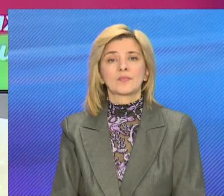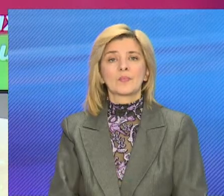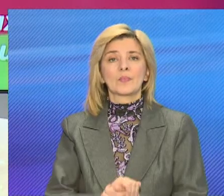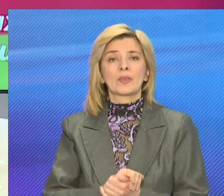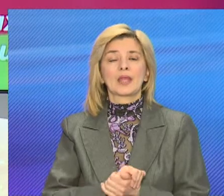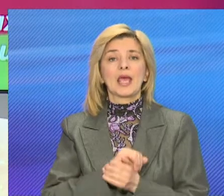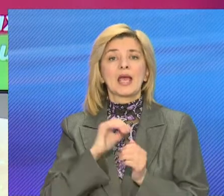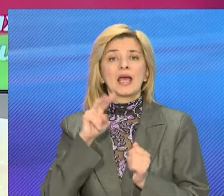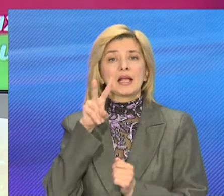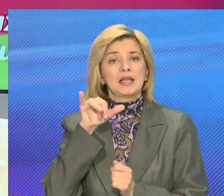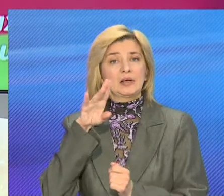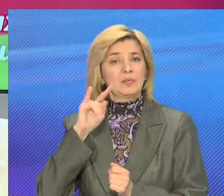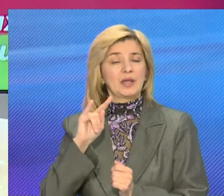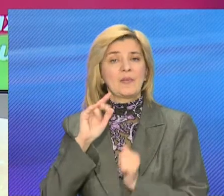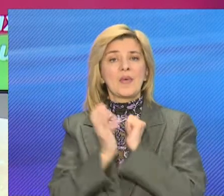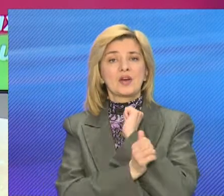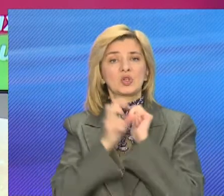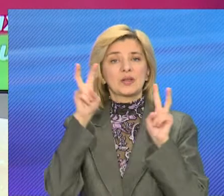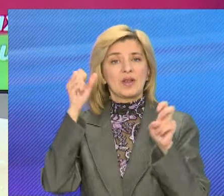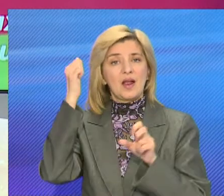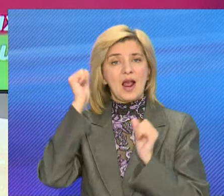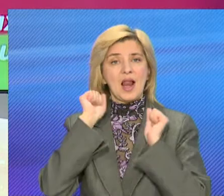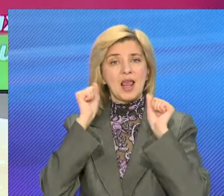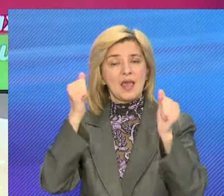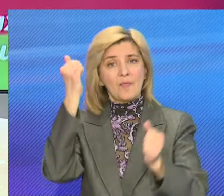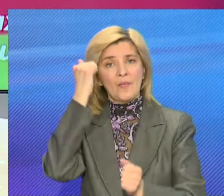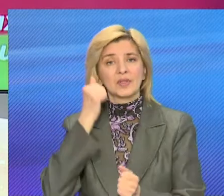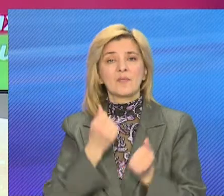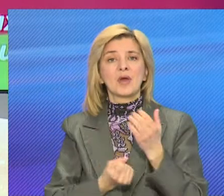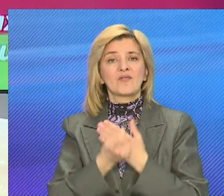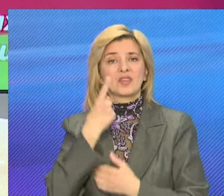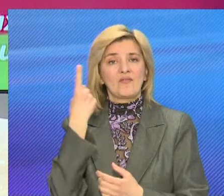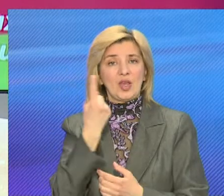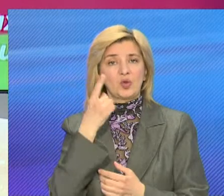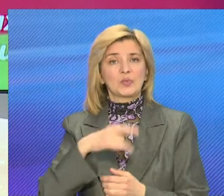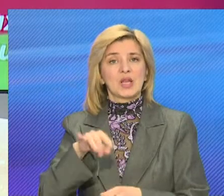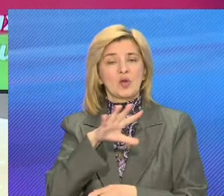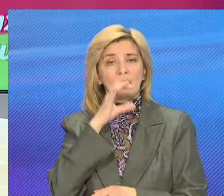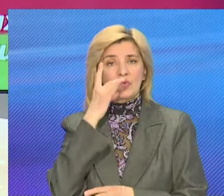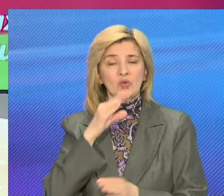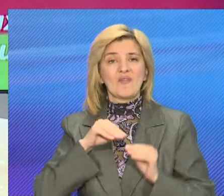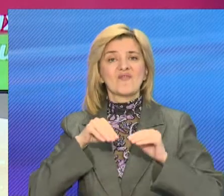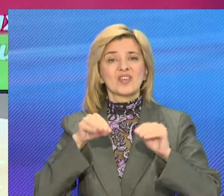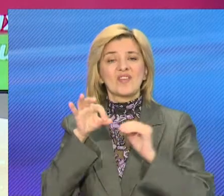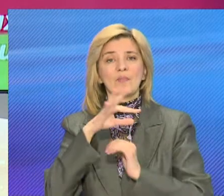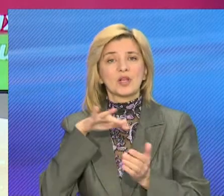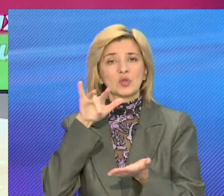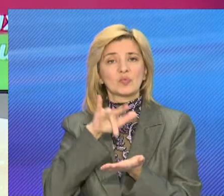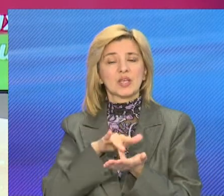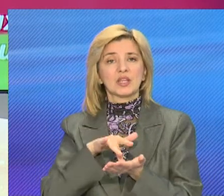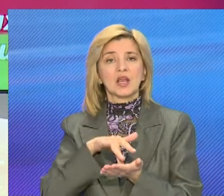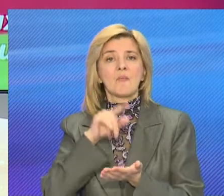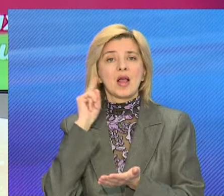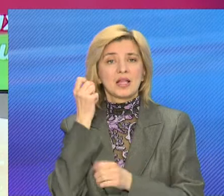Ліпкі і бярозкі. Сімвалічная алея памяці з'явілася ў адным з жылых мікрараёнаў Гродна. Высаджаныя ў абласным цэнтры маладыя дрэўцы